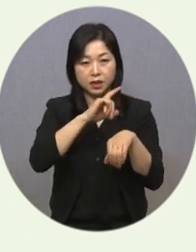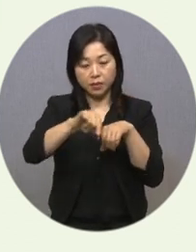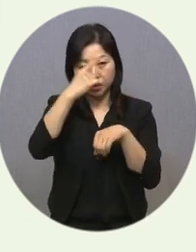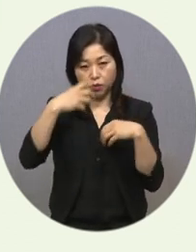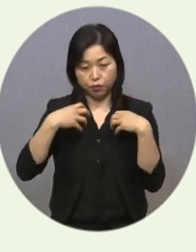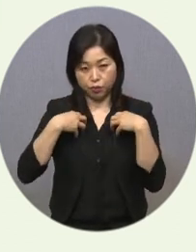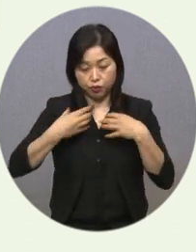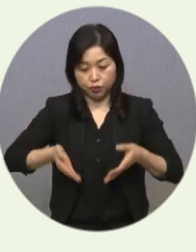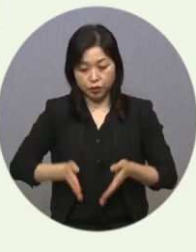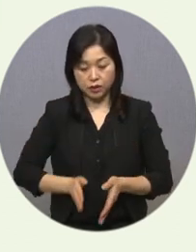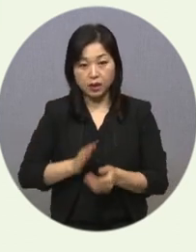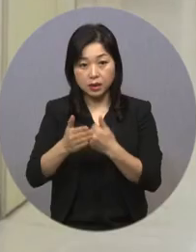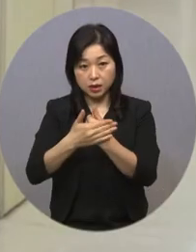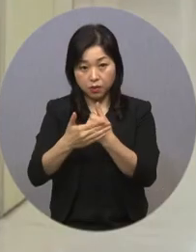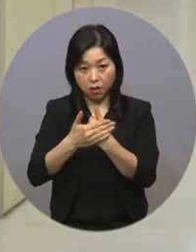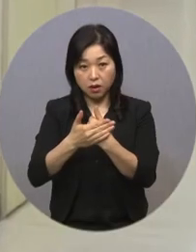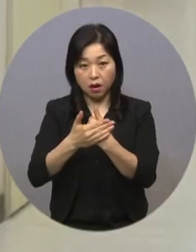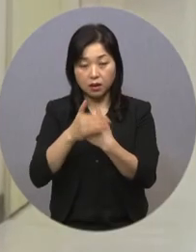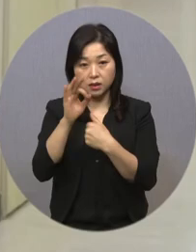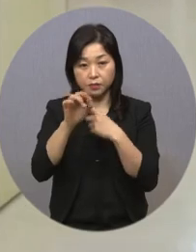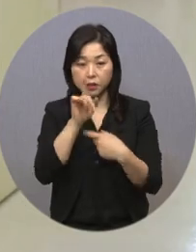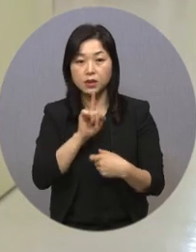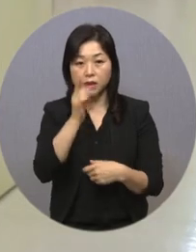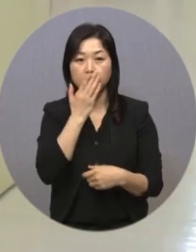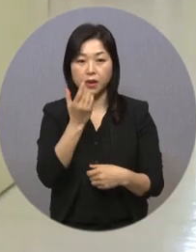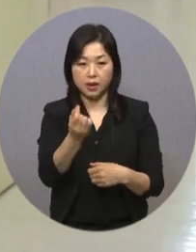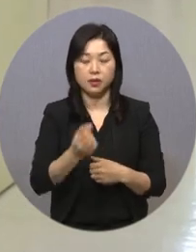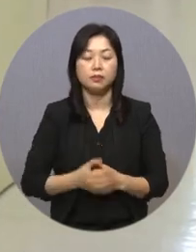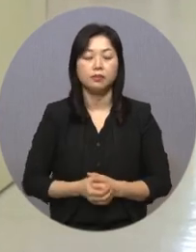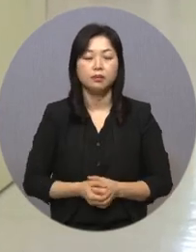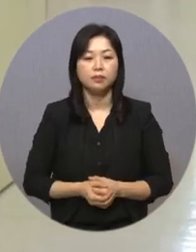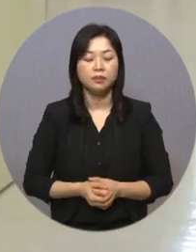번에 신청할 수 있습니다 복지 tv 뉴스 2 가 아닙니다